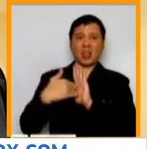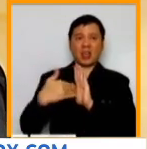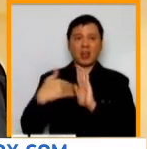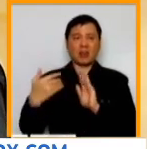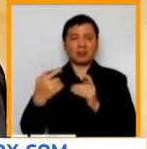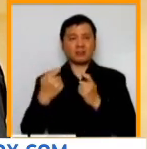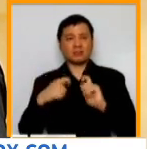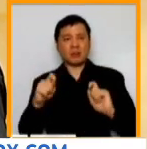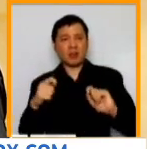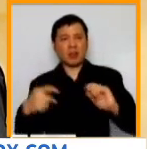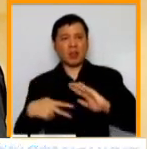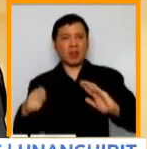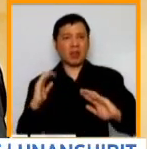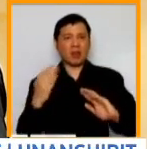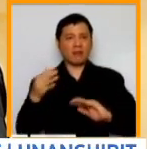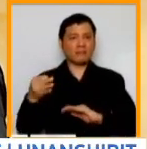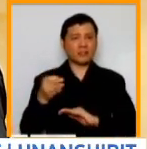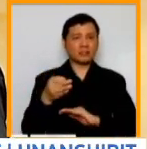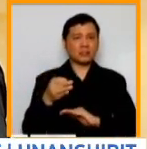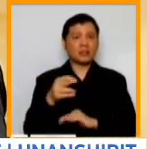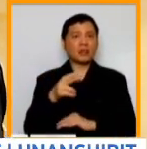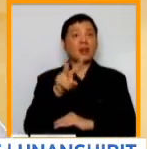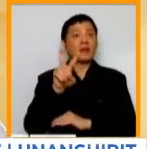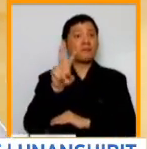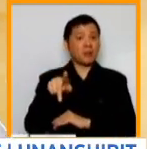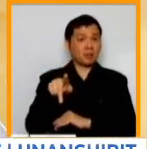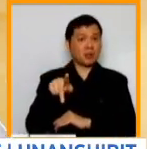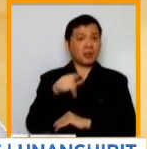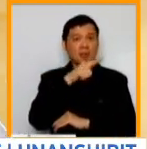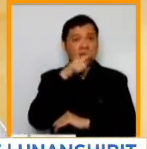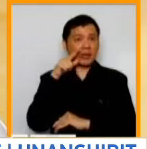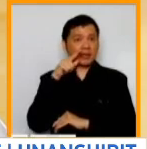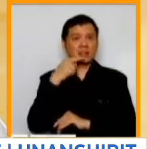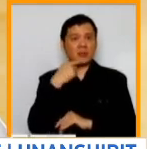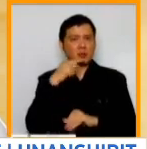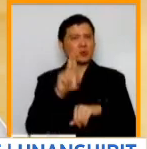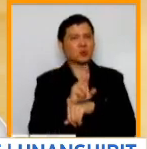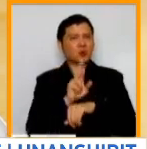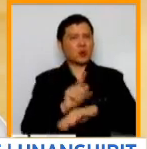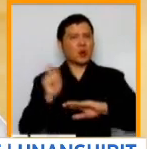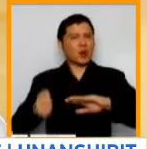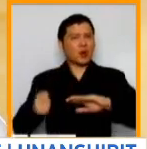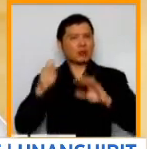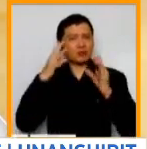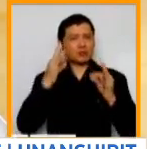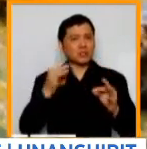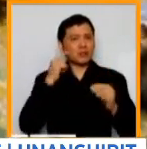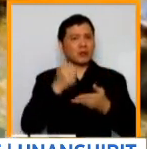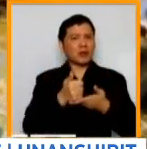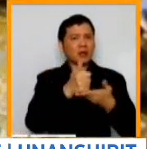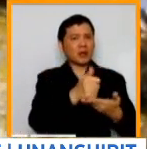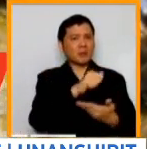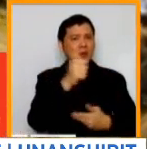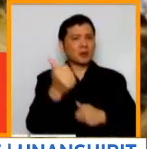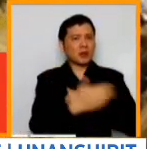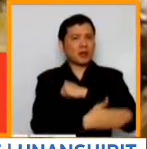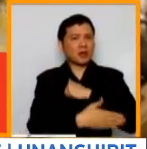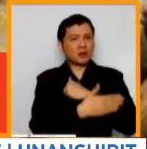pagkapanalo at gamitin ito para makipagtulungan sa ibang bansa. At yan ang unang balita ni Bernadette Reyes.